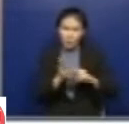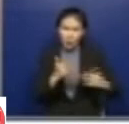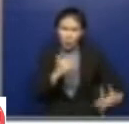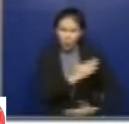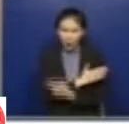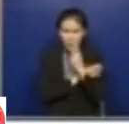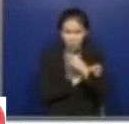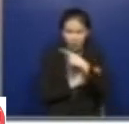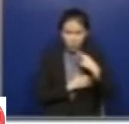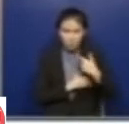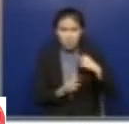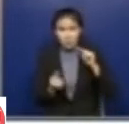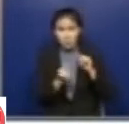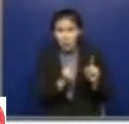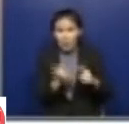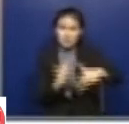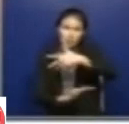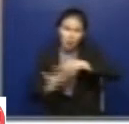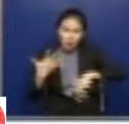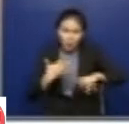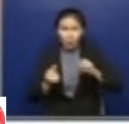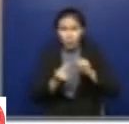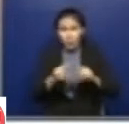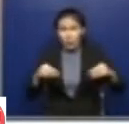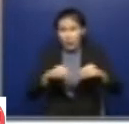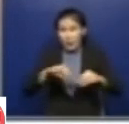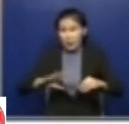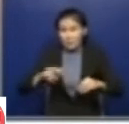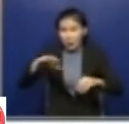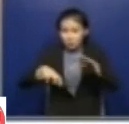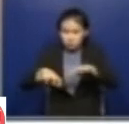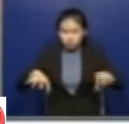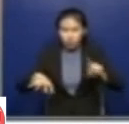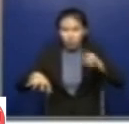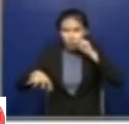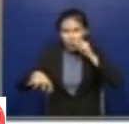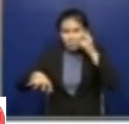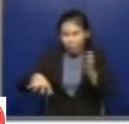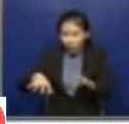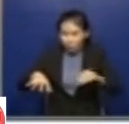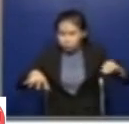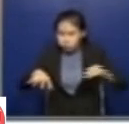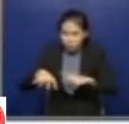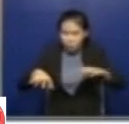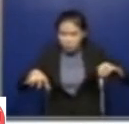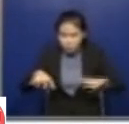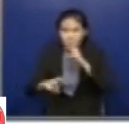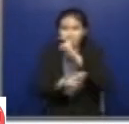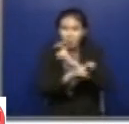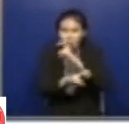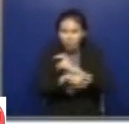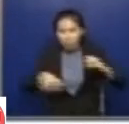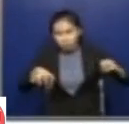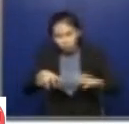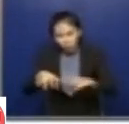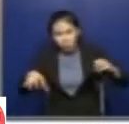เช่นด้านสิ่งแวดล้อมที่อุตสาหกรรมเหมืองจะต้องใช้น้ำอย่างมหาศาลต้องปล่อยสารโลหะลงสู่แหล่งน้ำต